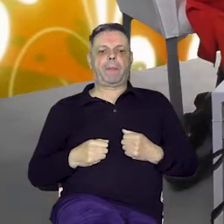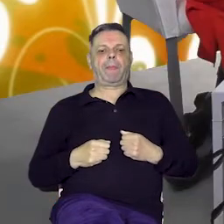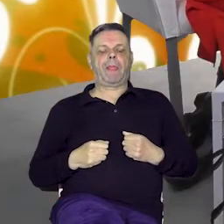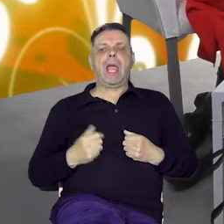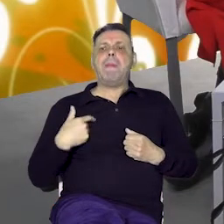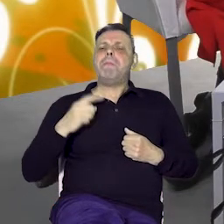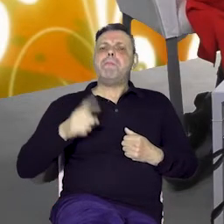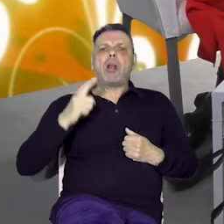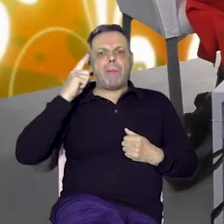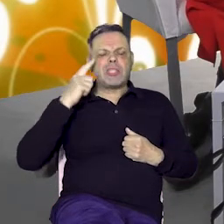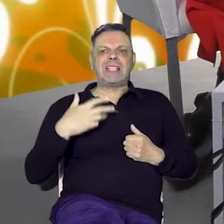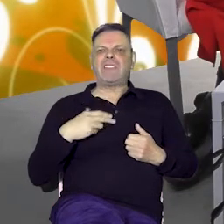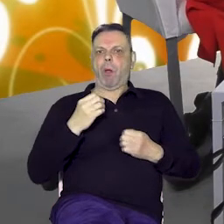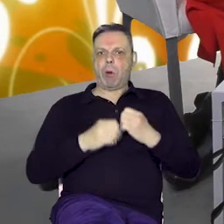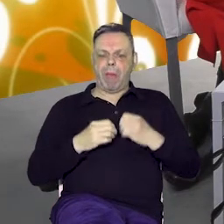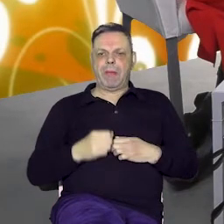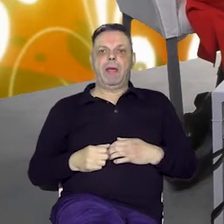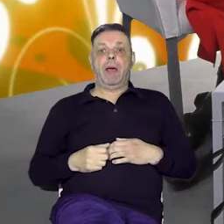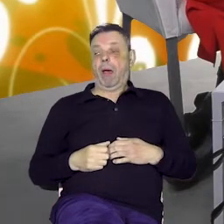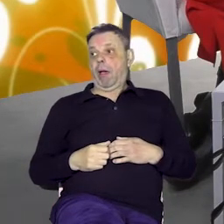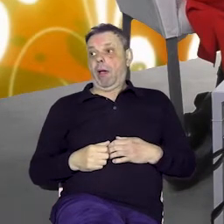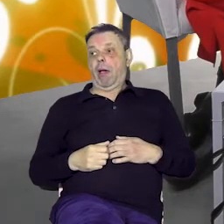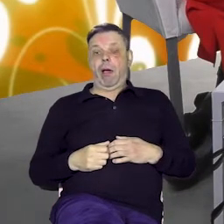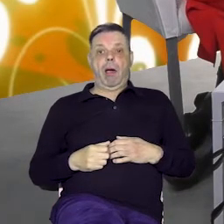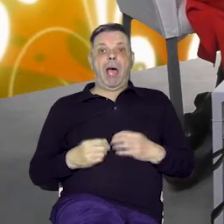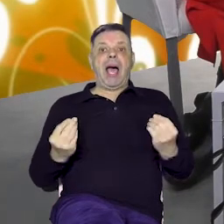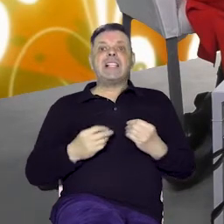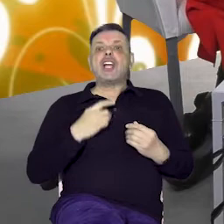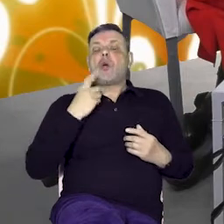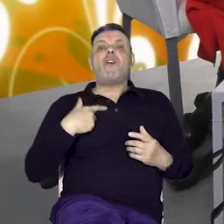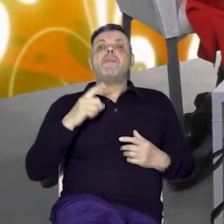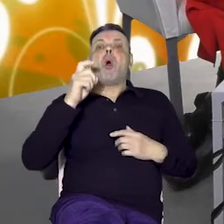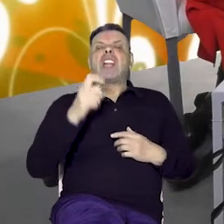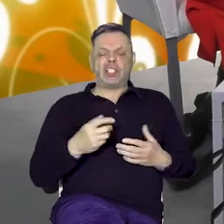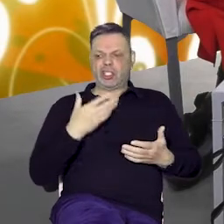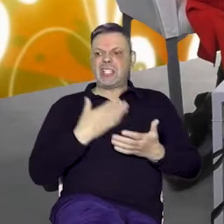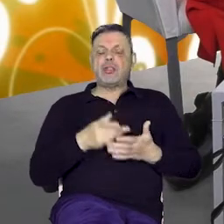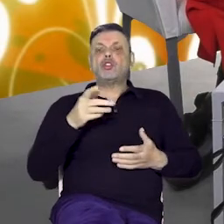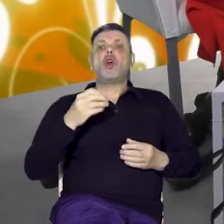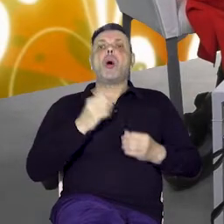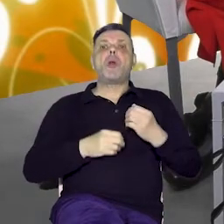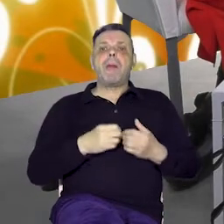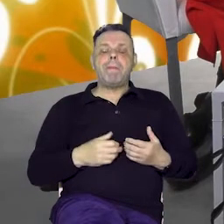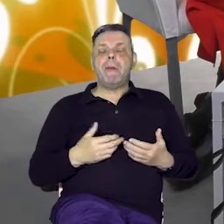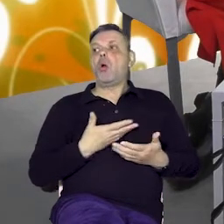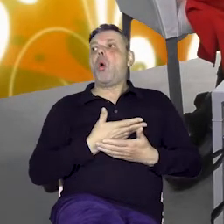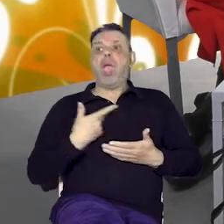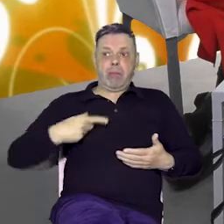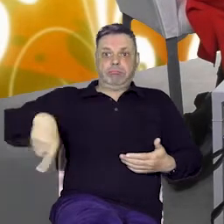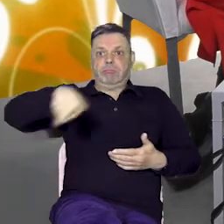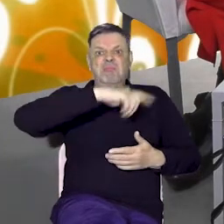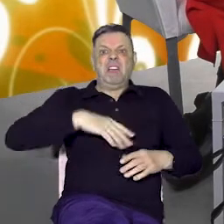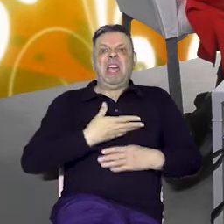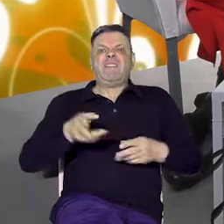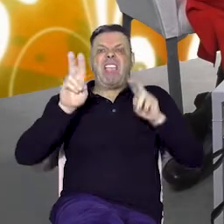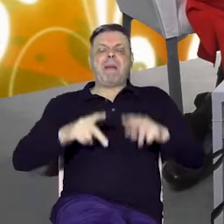moramo znati svoj problem. A sada, zašto govorim o kralješnici? Zato što je to problem koji sve muči. Tako je, skoro